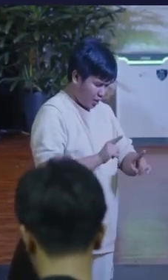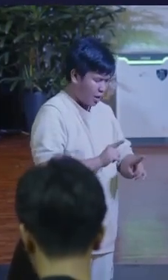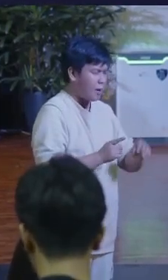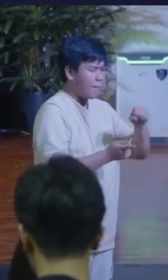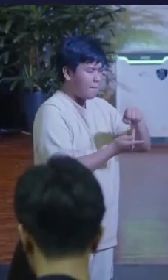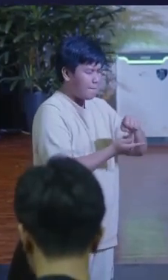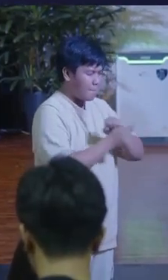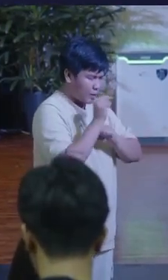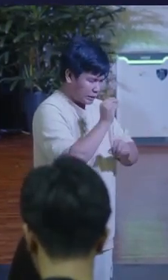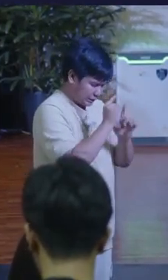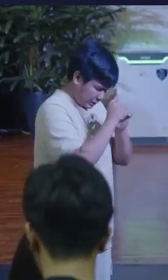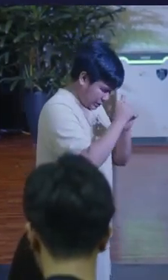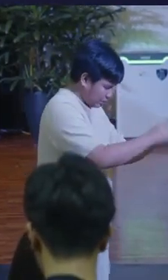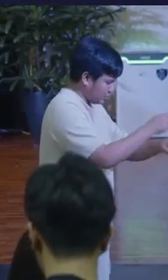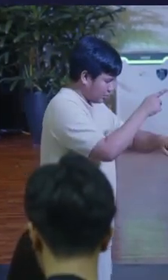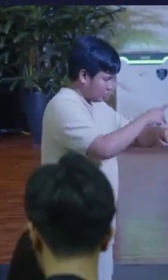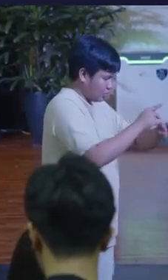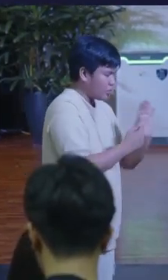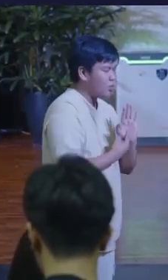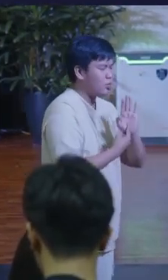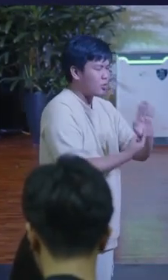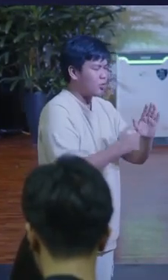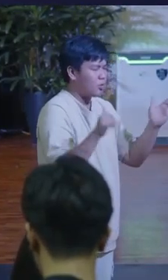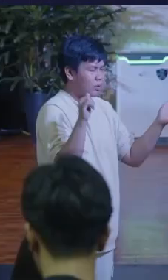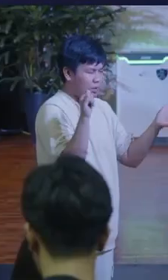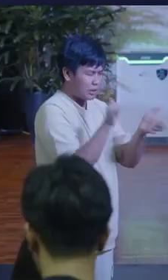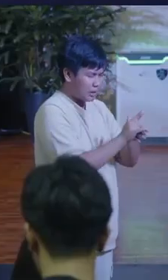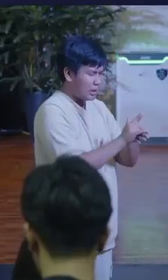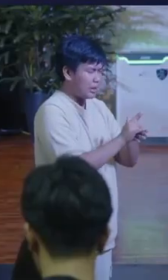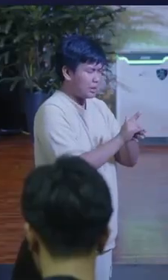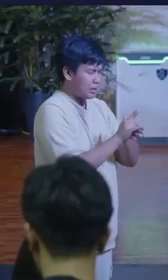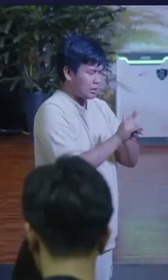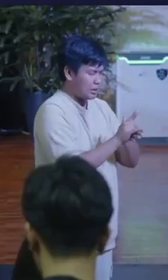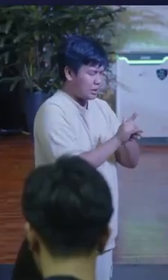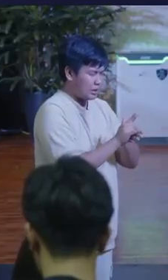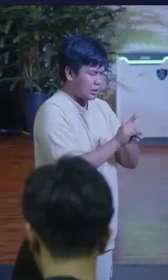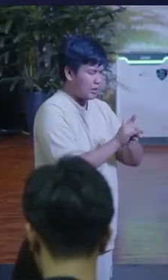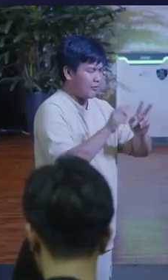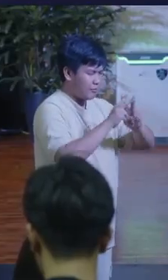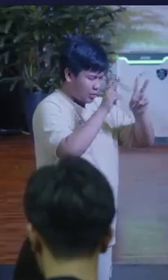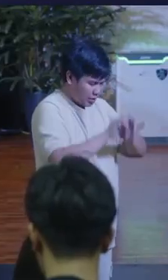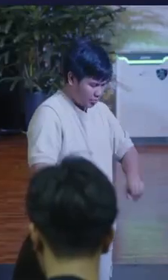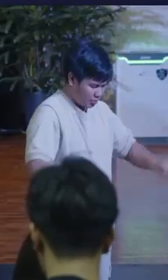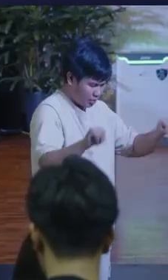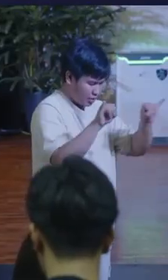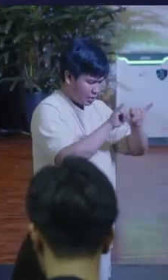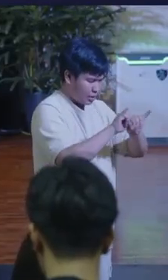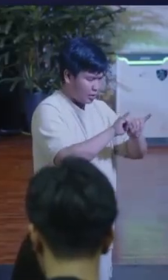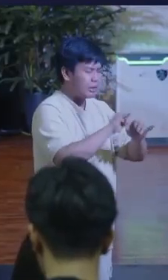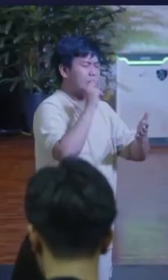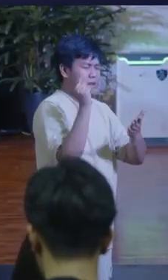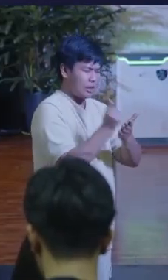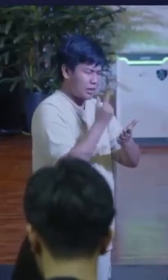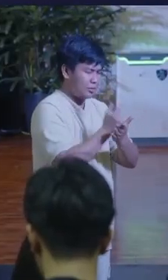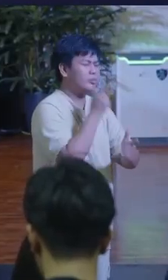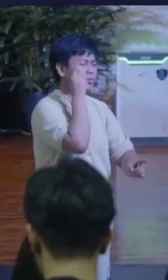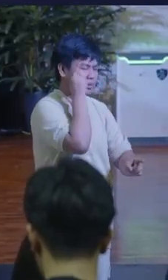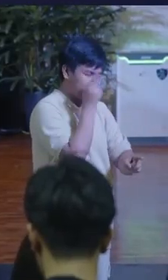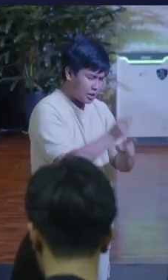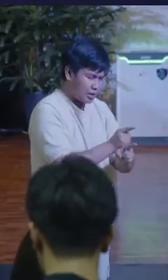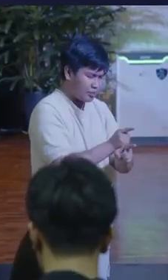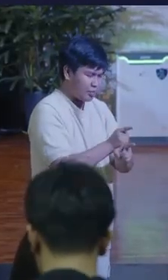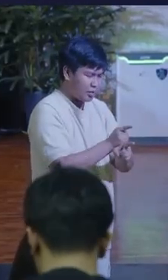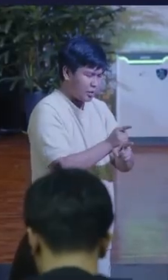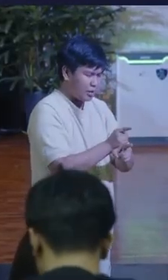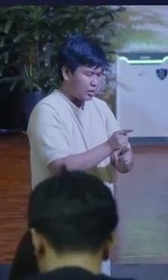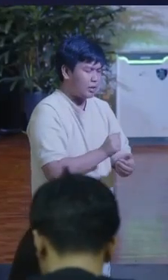ni Pablo kay Pedro, ipinakita niya ang kahalagahan ng tamang ebanghelyo sa aming buhay.